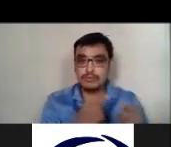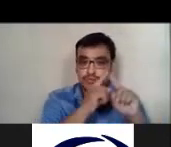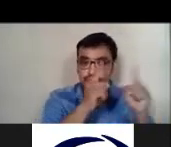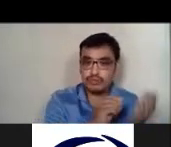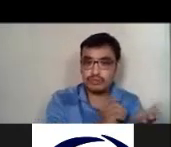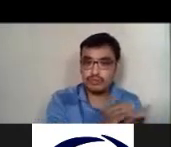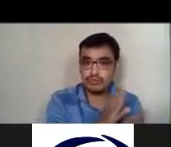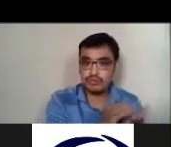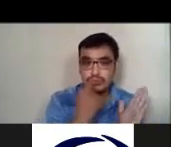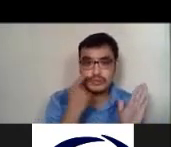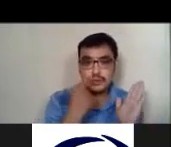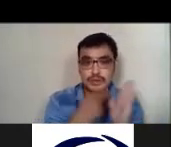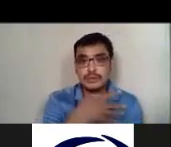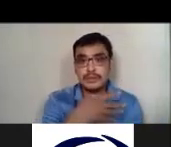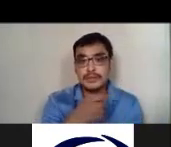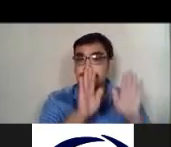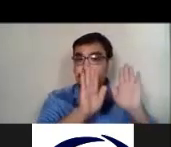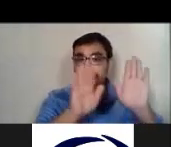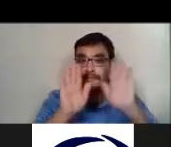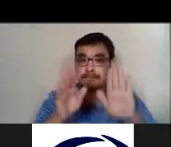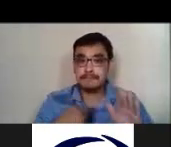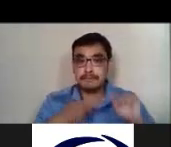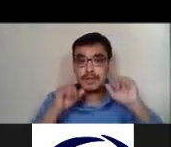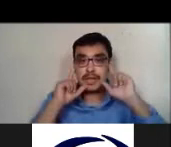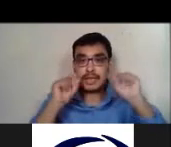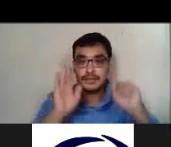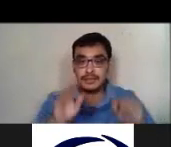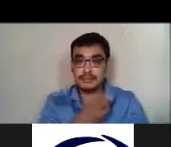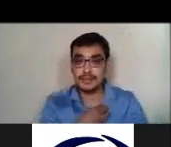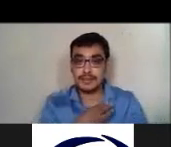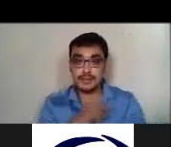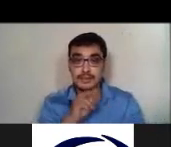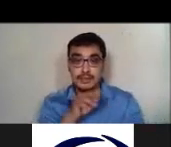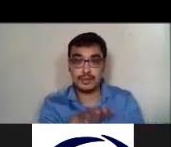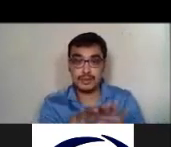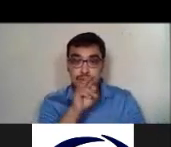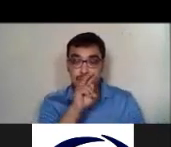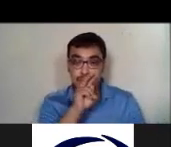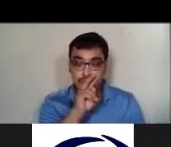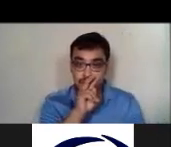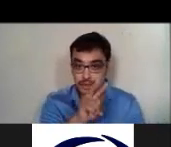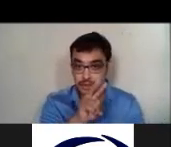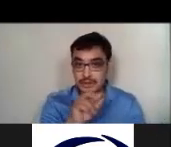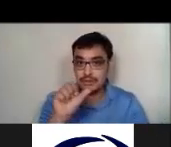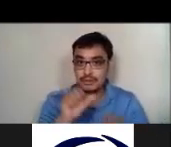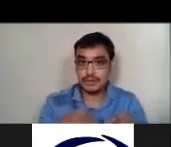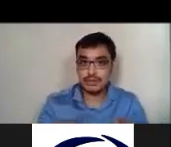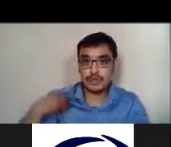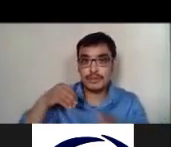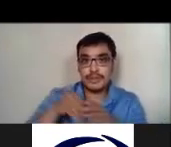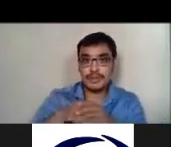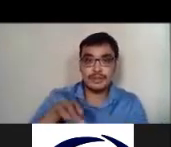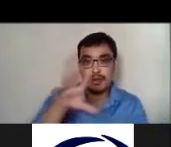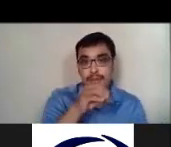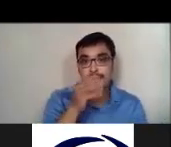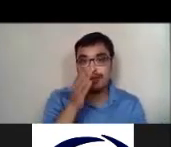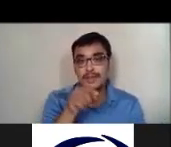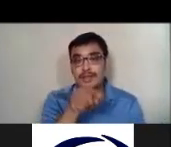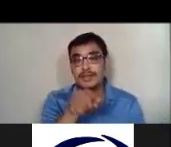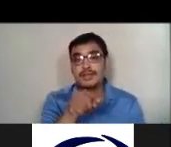धन्यवाद. मलाई मलाई आशा छ अडियन्सहरू यहाँ उपस्थित हुनुभएका सबैले